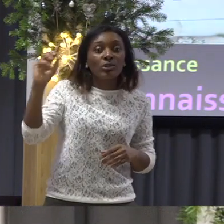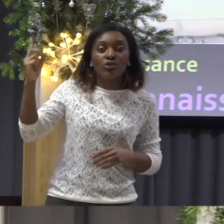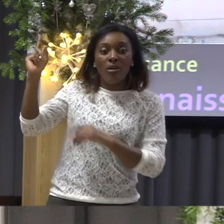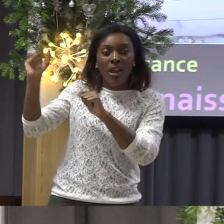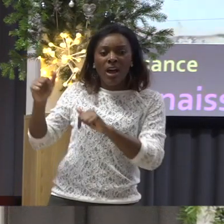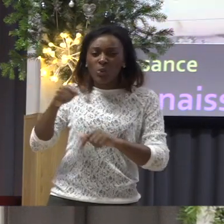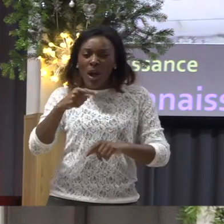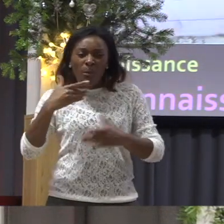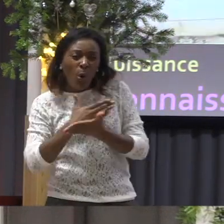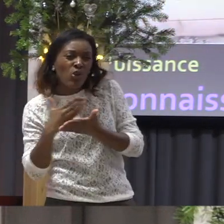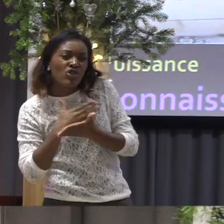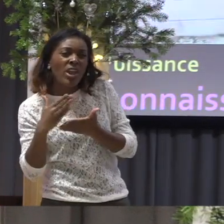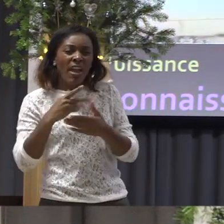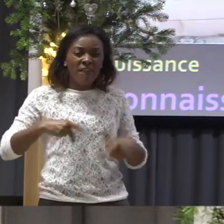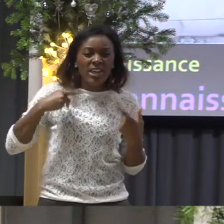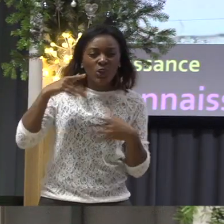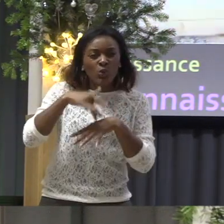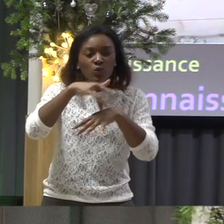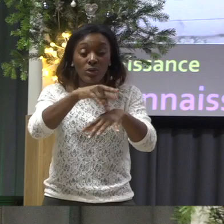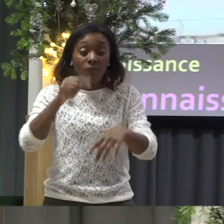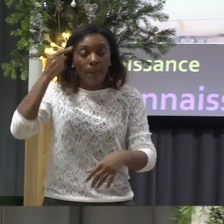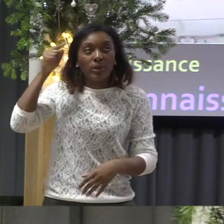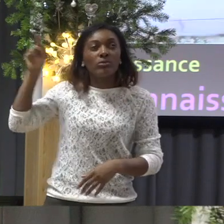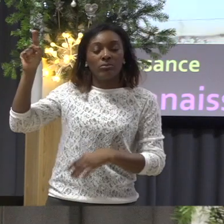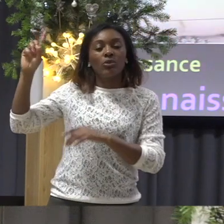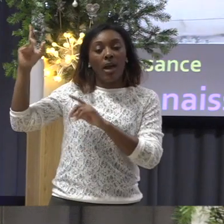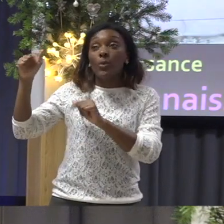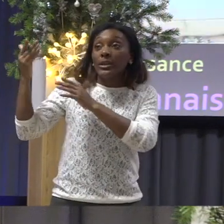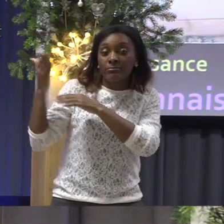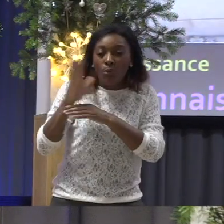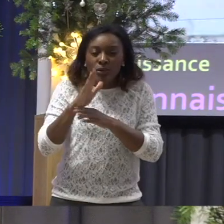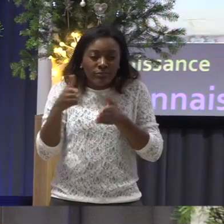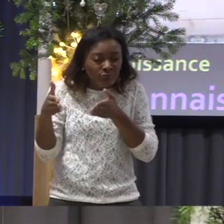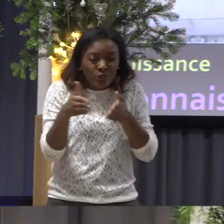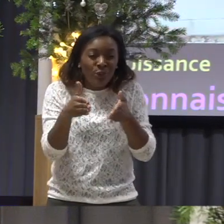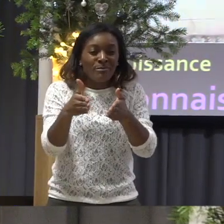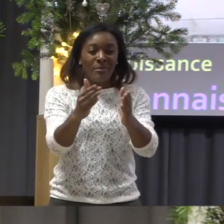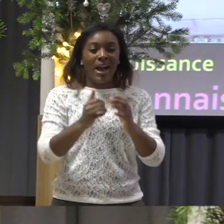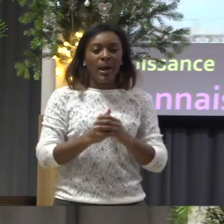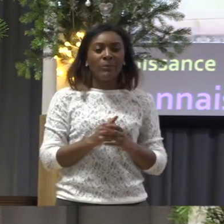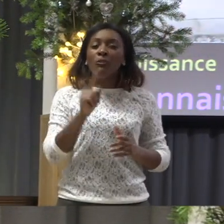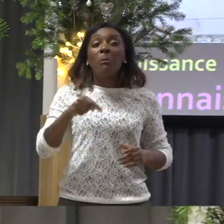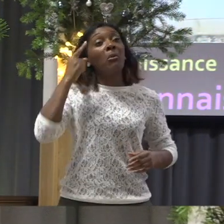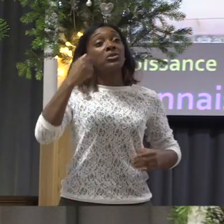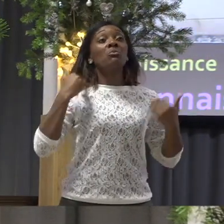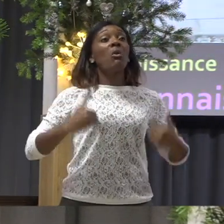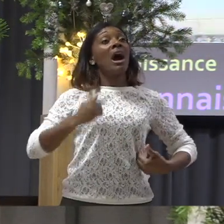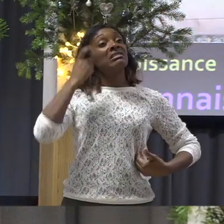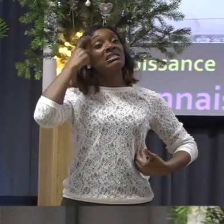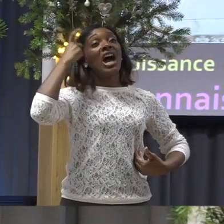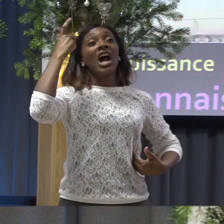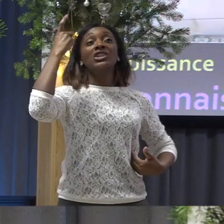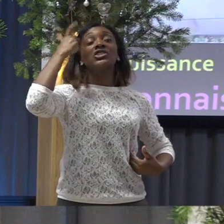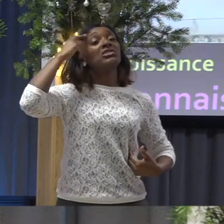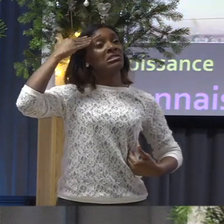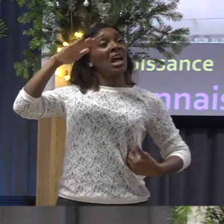tu entreprends et il te conduira sur le droit chemin. Ne te prends pas pour un homme sage, ne te prends pas